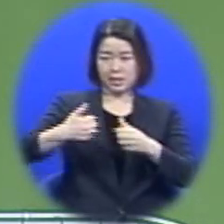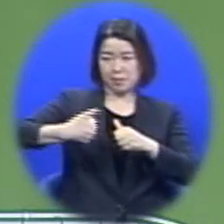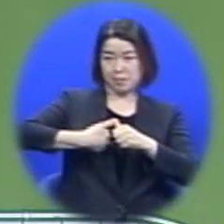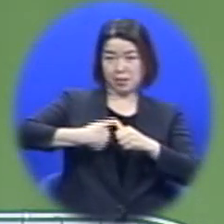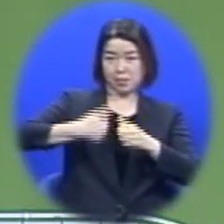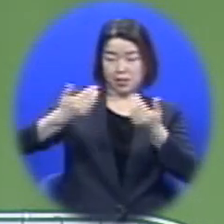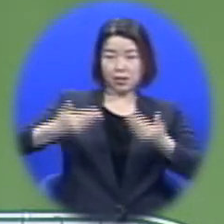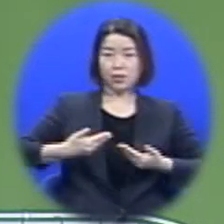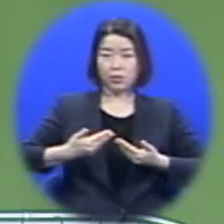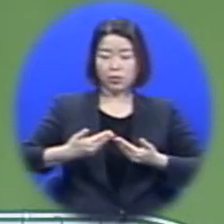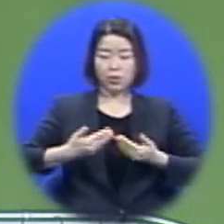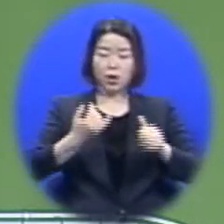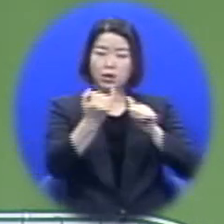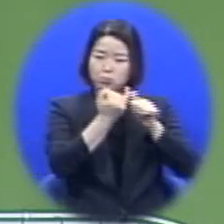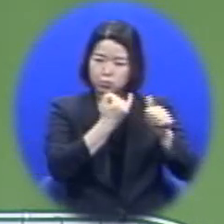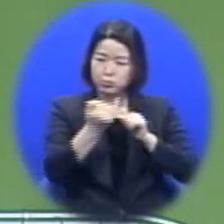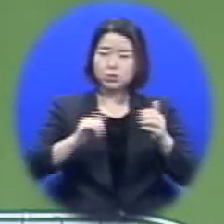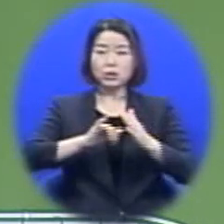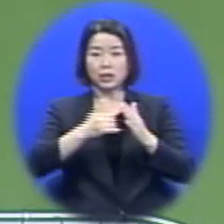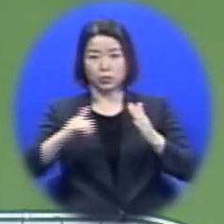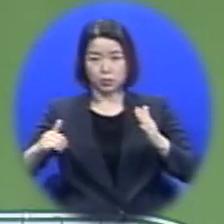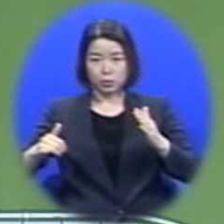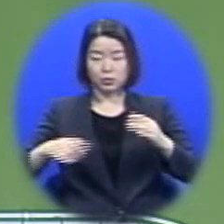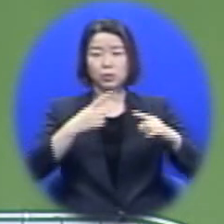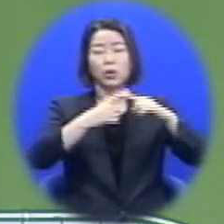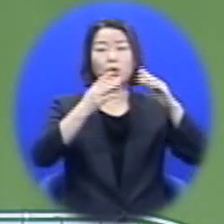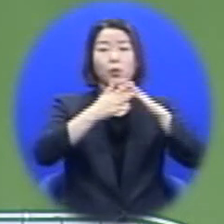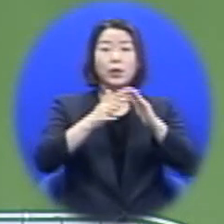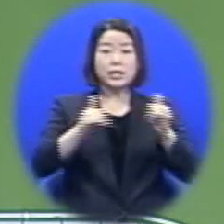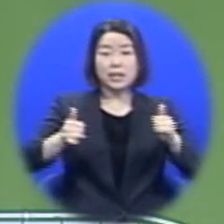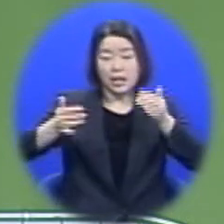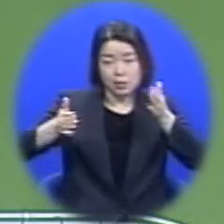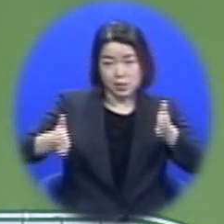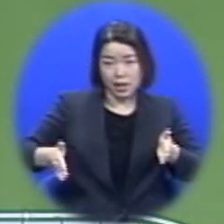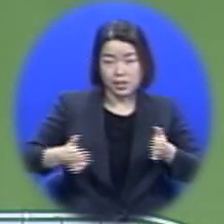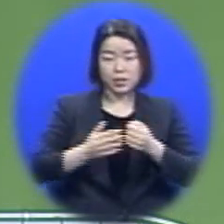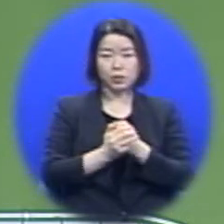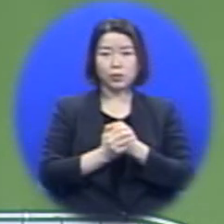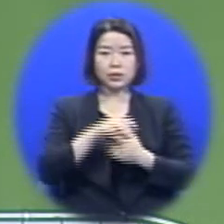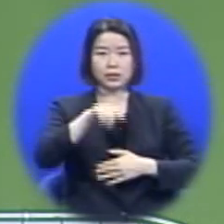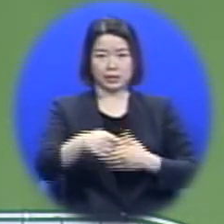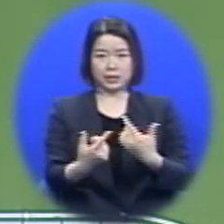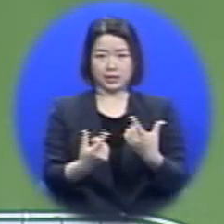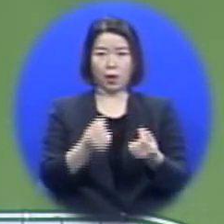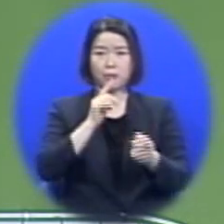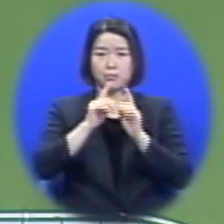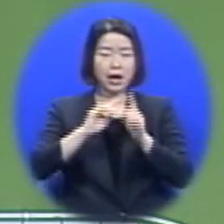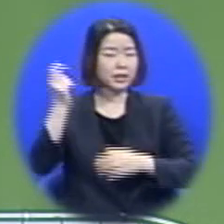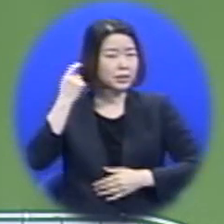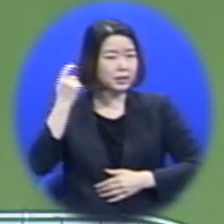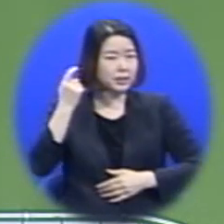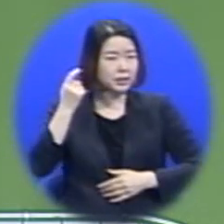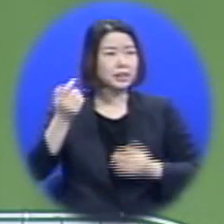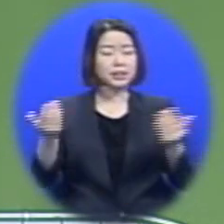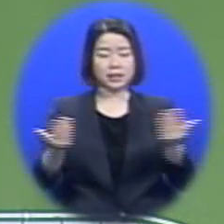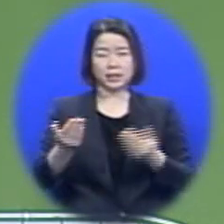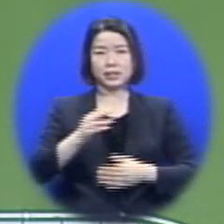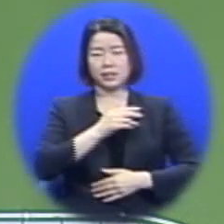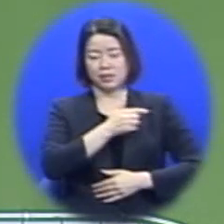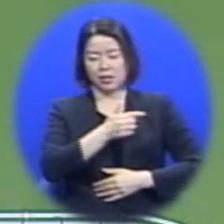사이에도, 가족들끼리도, 또 교우들 사이에도 그런 말 듣는 일은 대단히 고통스러운